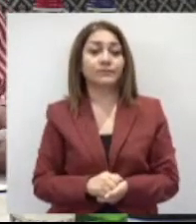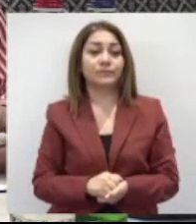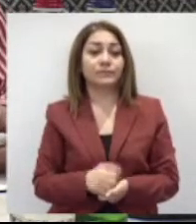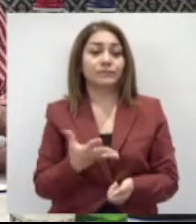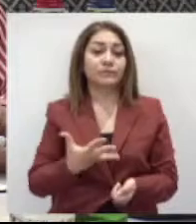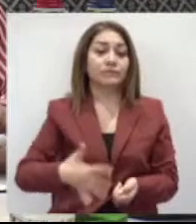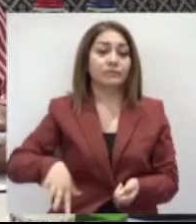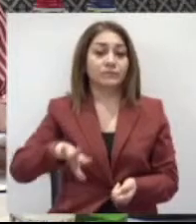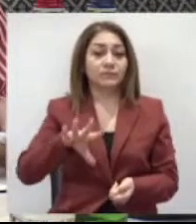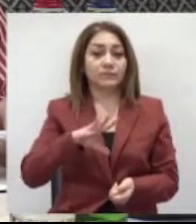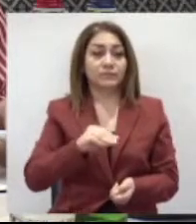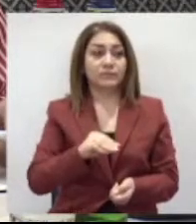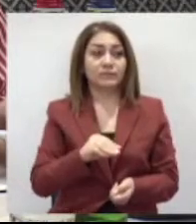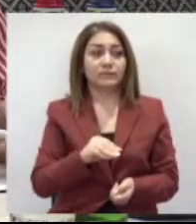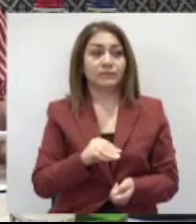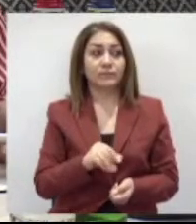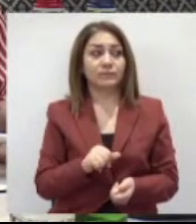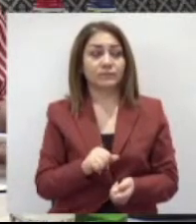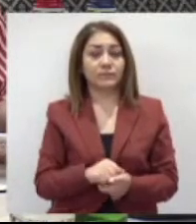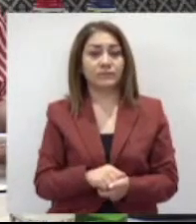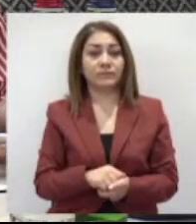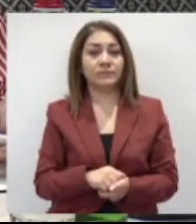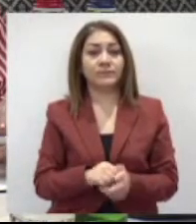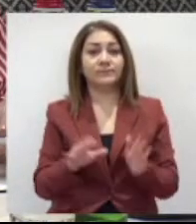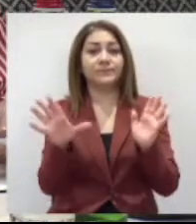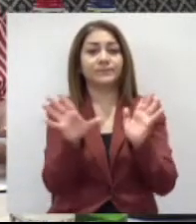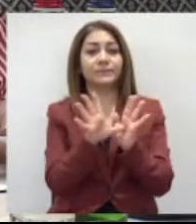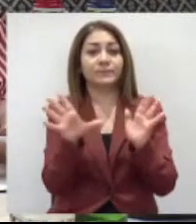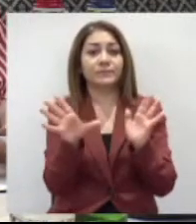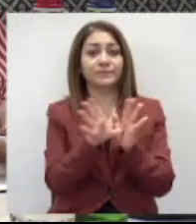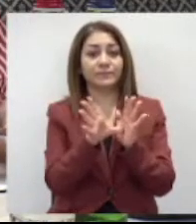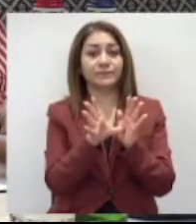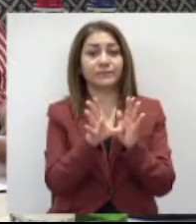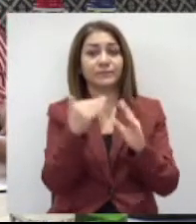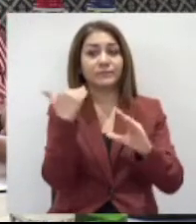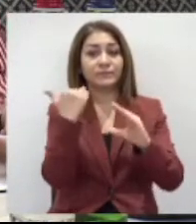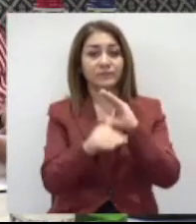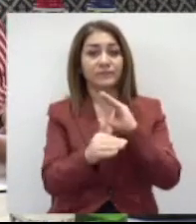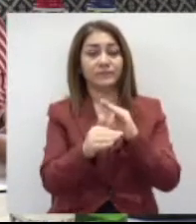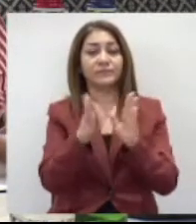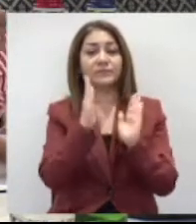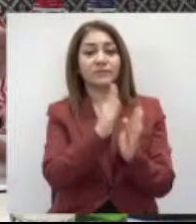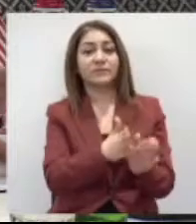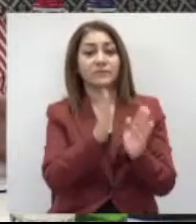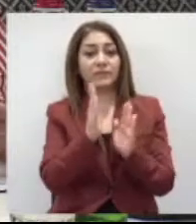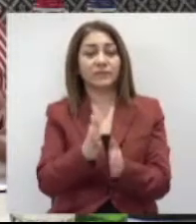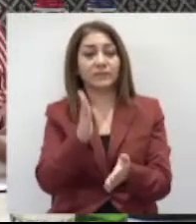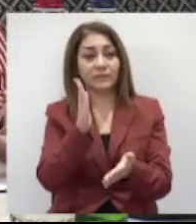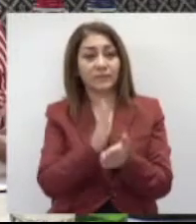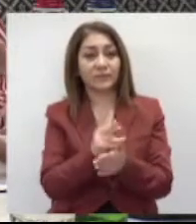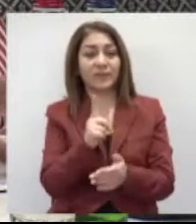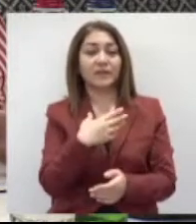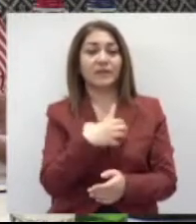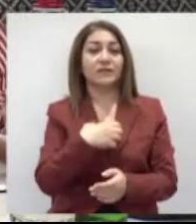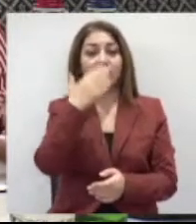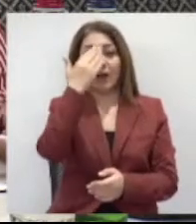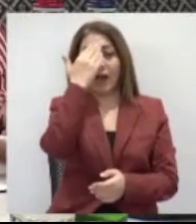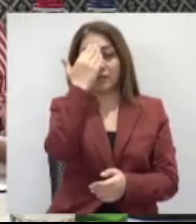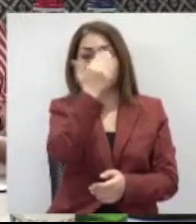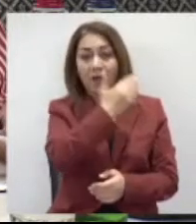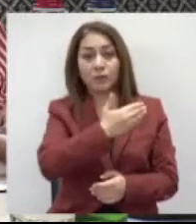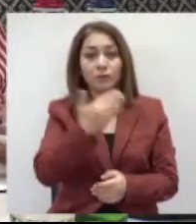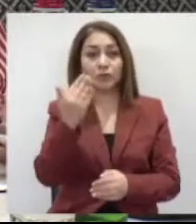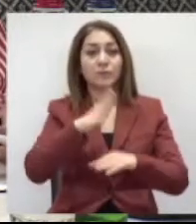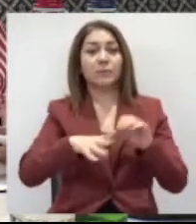մեր բոլորիս մոտ թղթային տարբերակով, էլեկտրոնային տարբերակով ուղղությունները կան, բայց կարևոր է նաև, որպեսզի հասարակությունը,